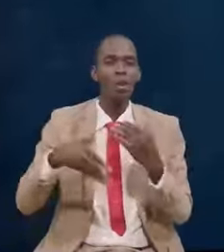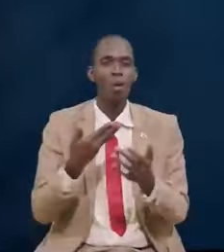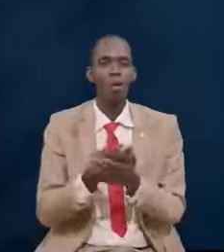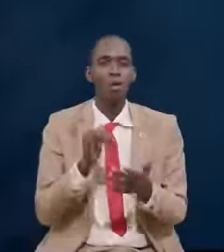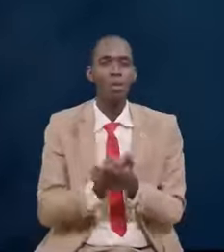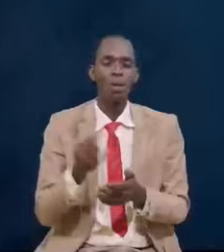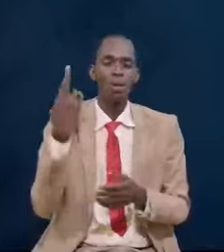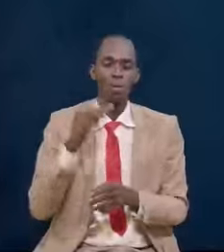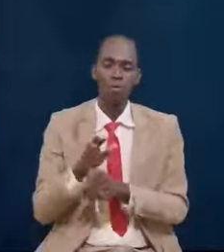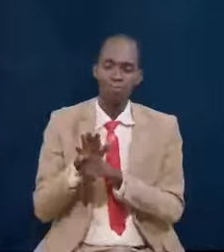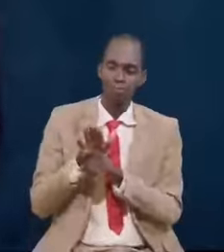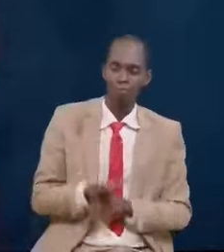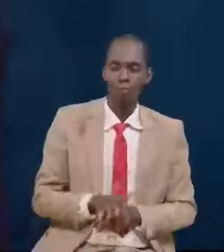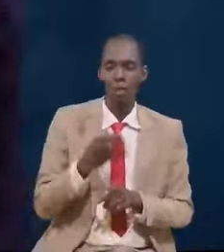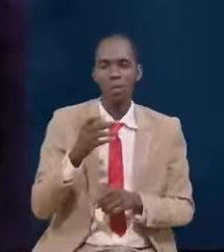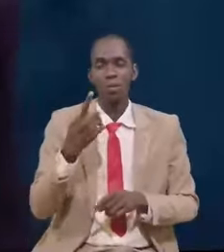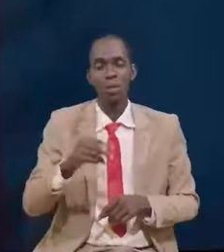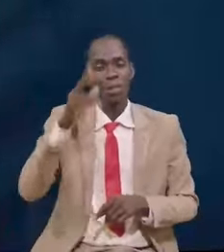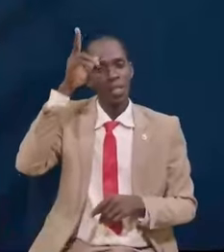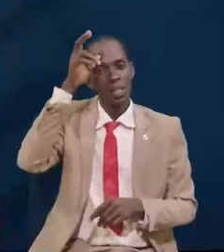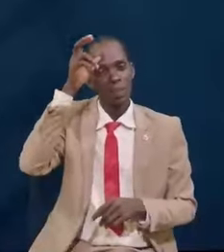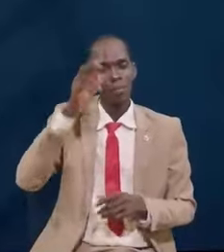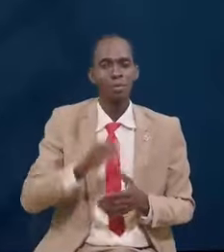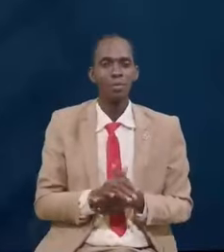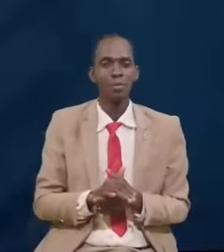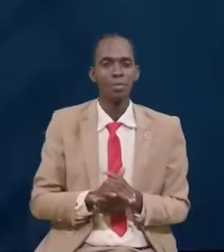Guérissant tous ceux qui étaient sous l'empire du diable.